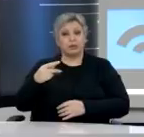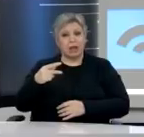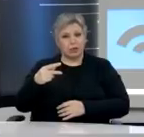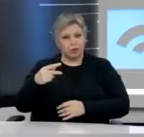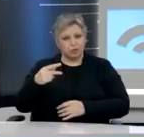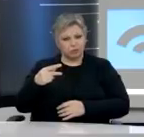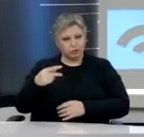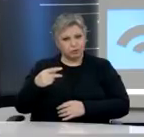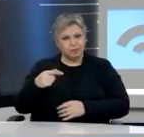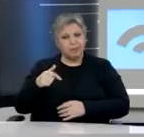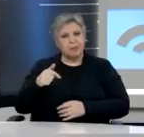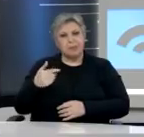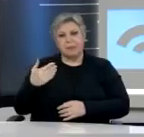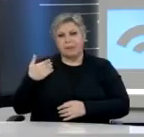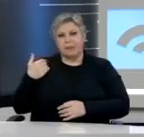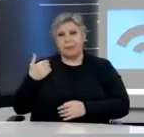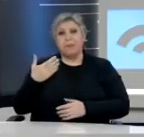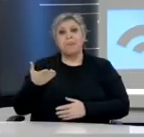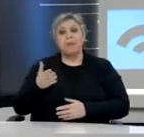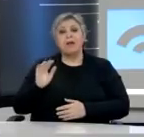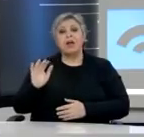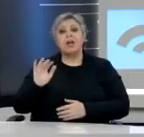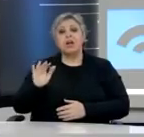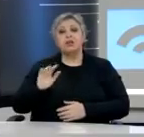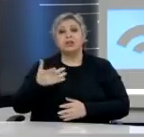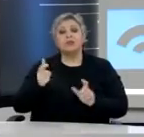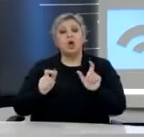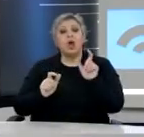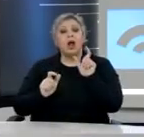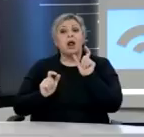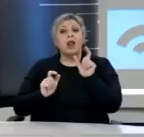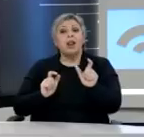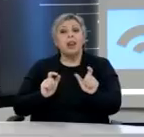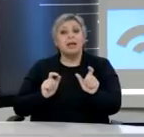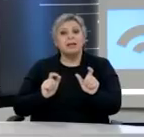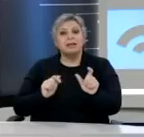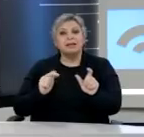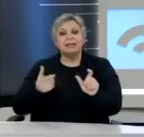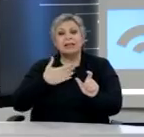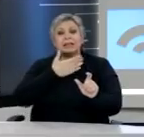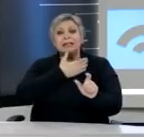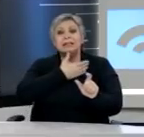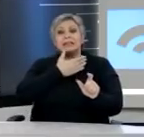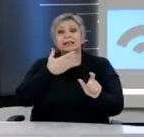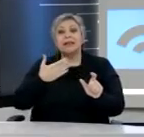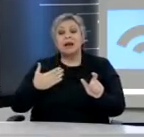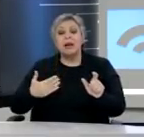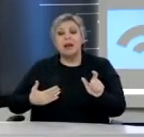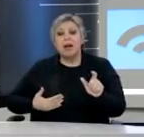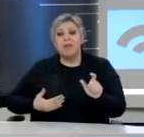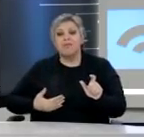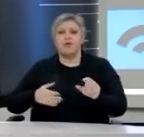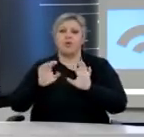Δημοκρατία τους αποκαλεί Σλάβο-Μακεδόνες. Θέλετε να τους αποκαλούμε έτσι? Τους αποκαλεί